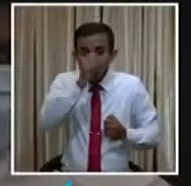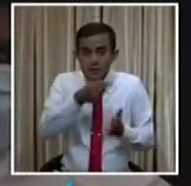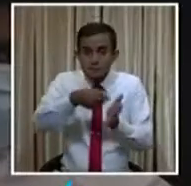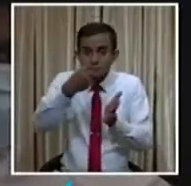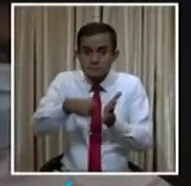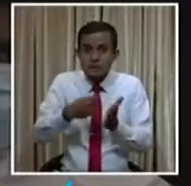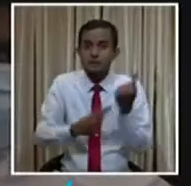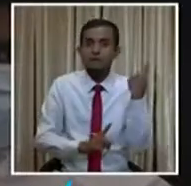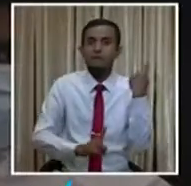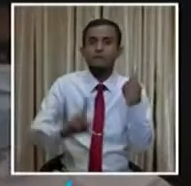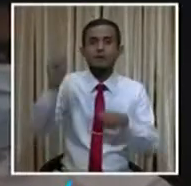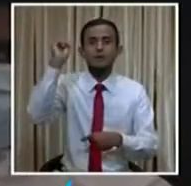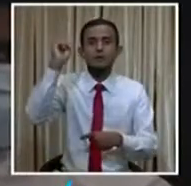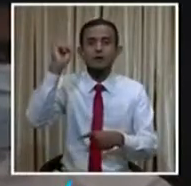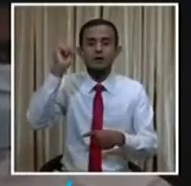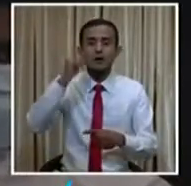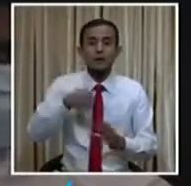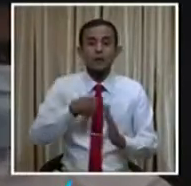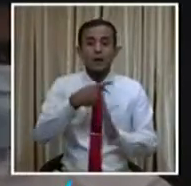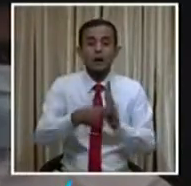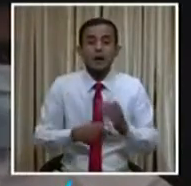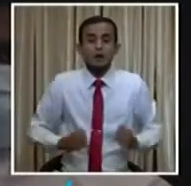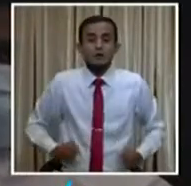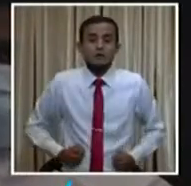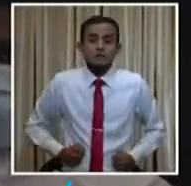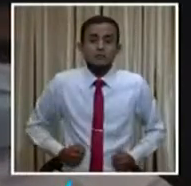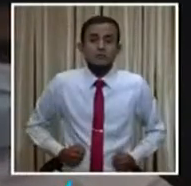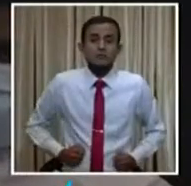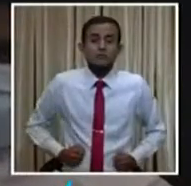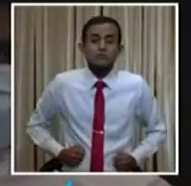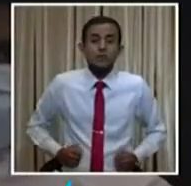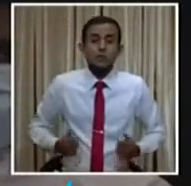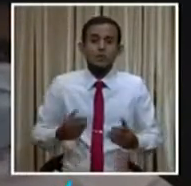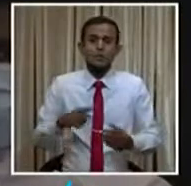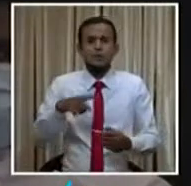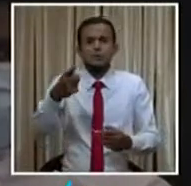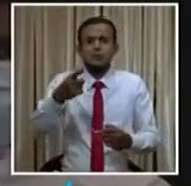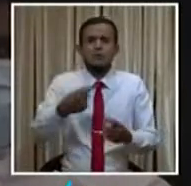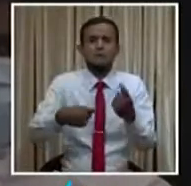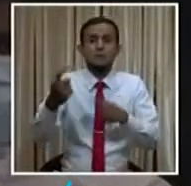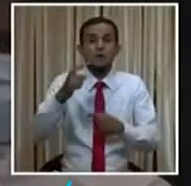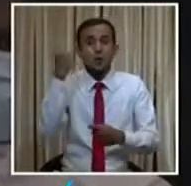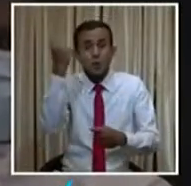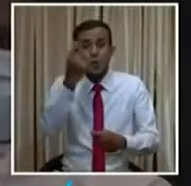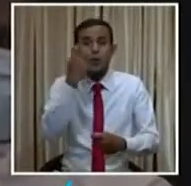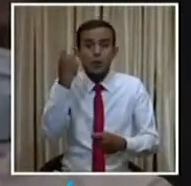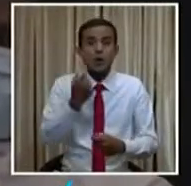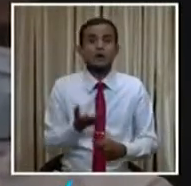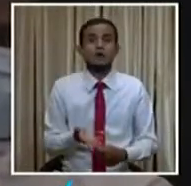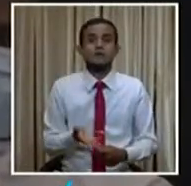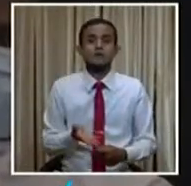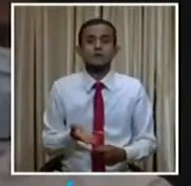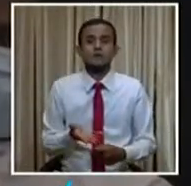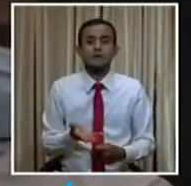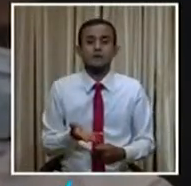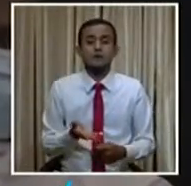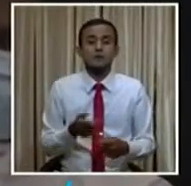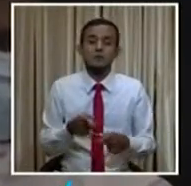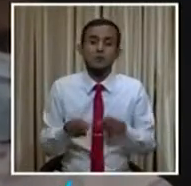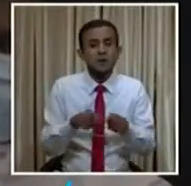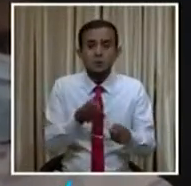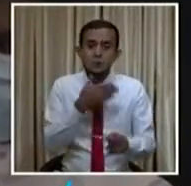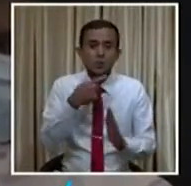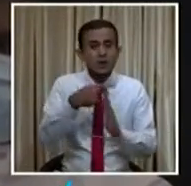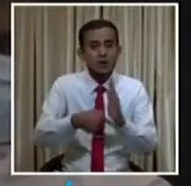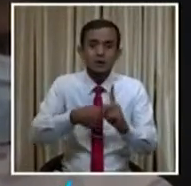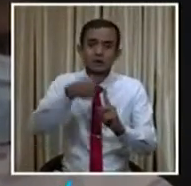යනවා අපේ රටේ වකුගඩු ටික තව මොකෙකුට හරි විකුණන්න හොය හොයා ඉන්නවා මෙහෙම පුළුවන් ද රටක්